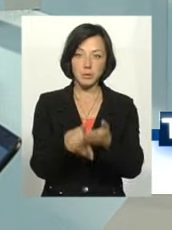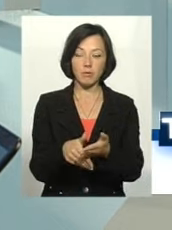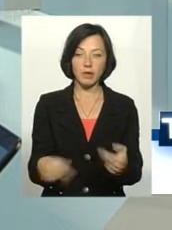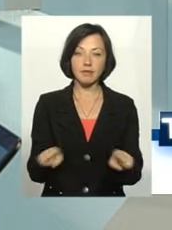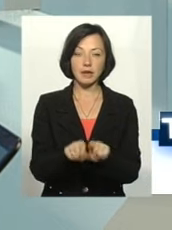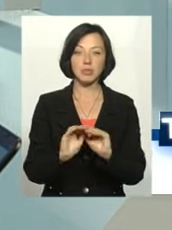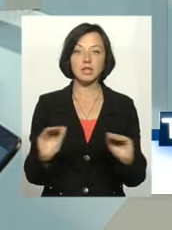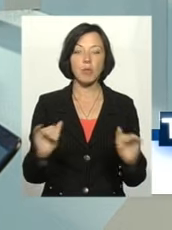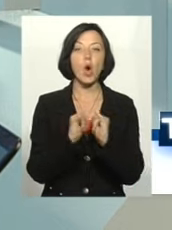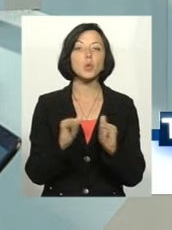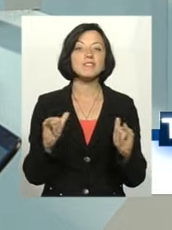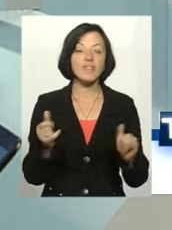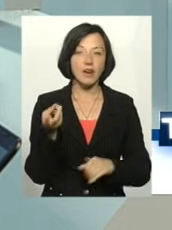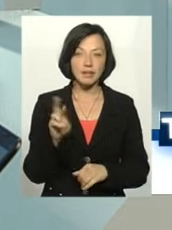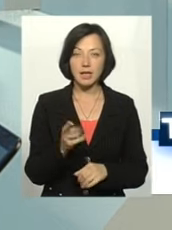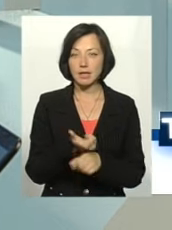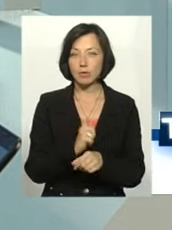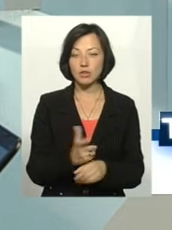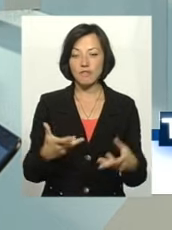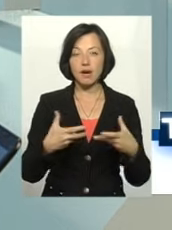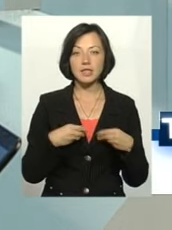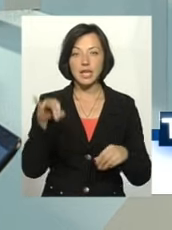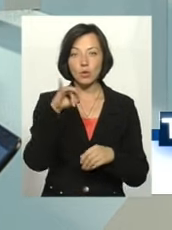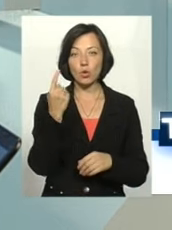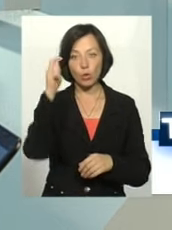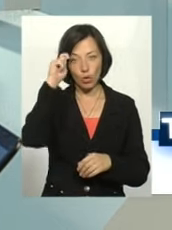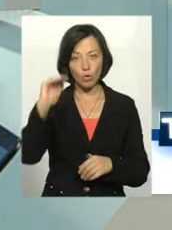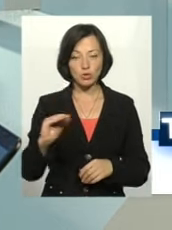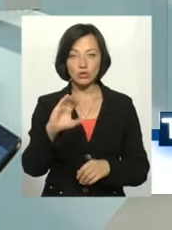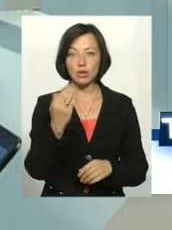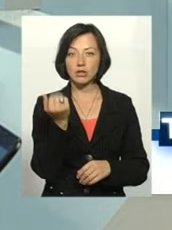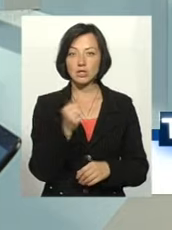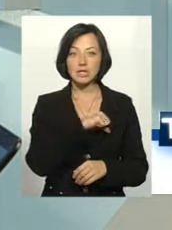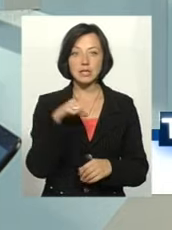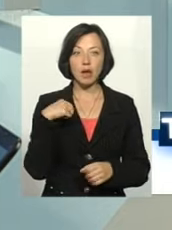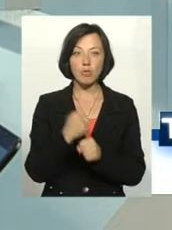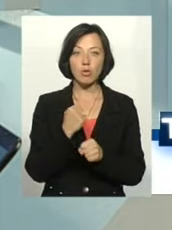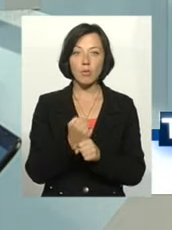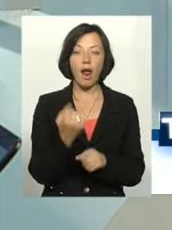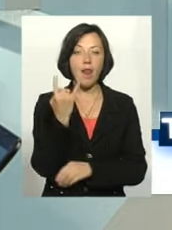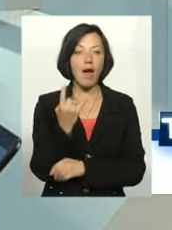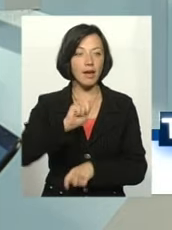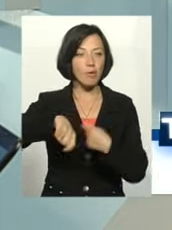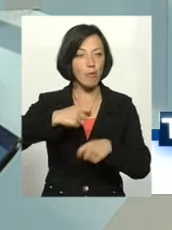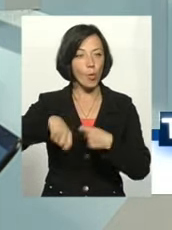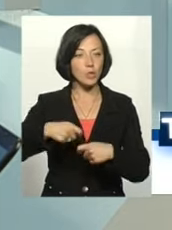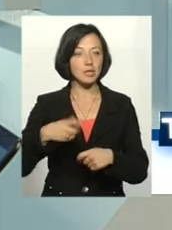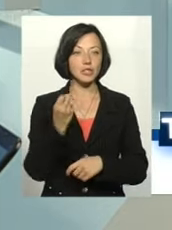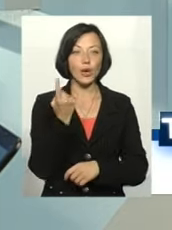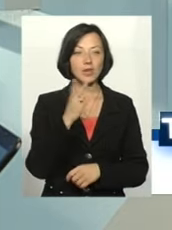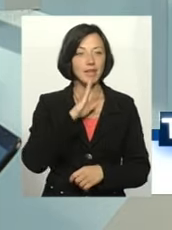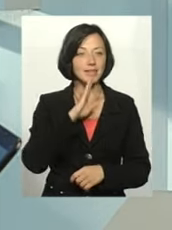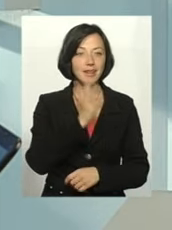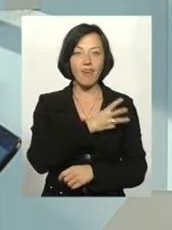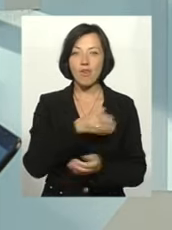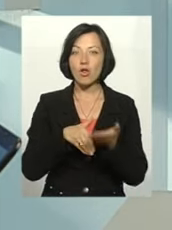таким діткам розвиватися. Найбільш вразила історія одного хлопчика, Сашка. Він сам робить ляльки-мотанки. Ще одна